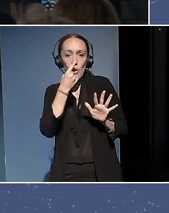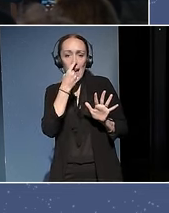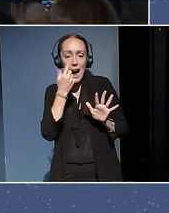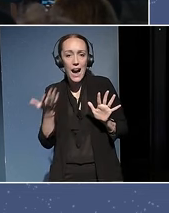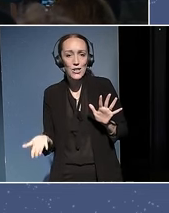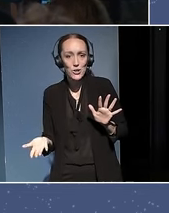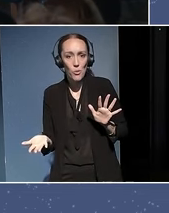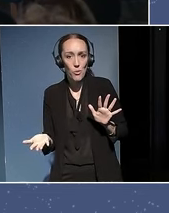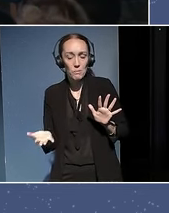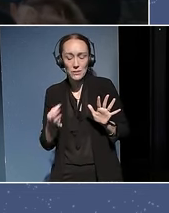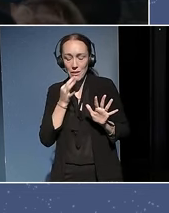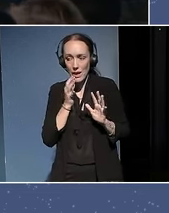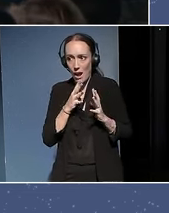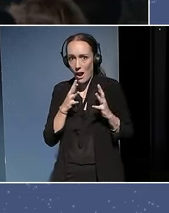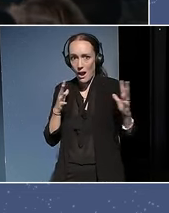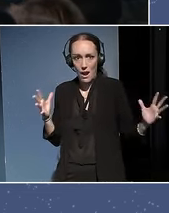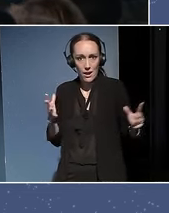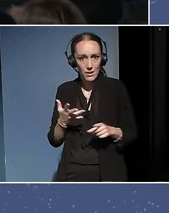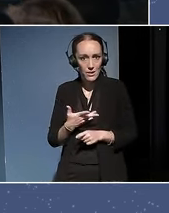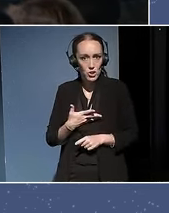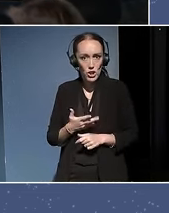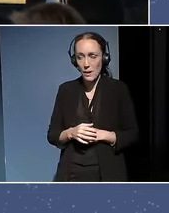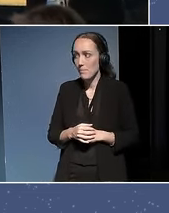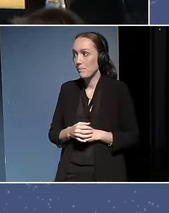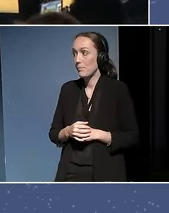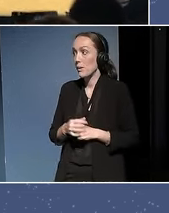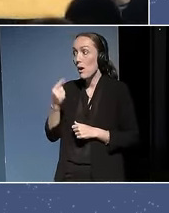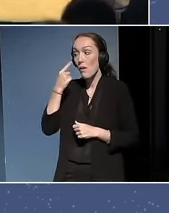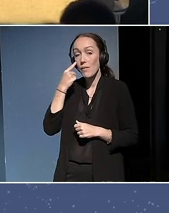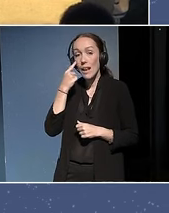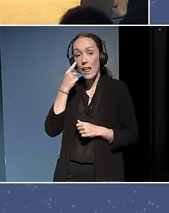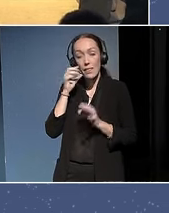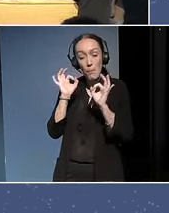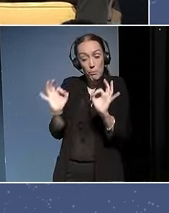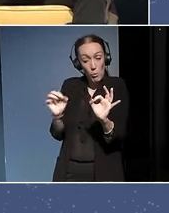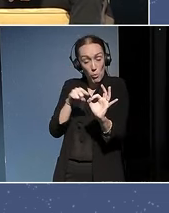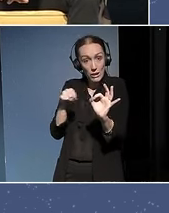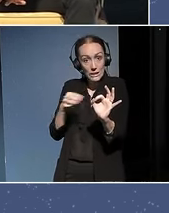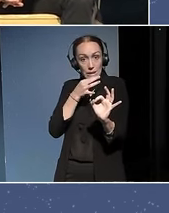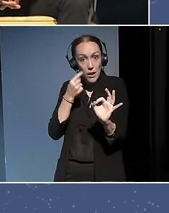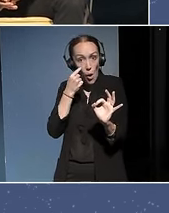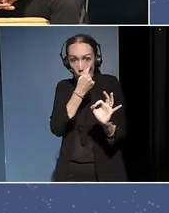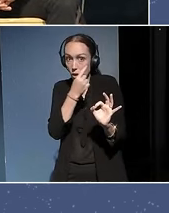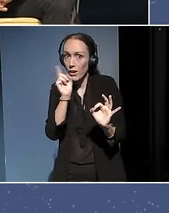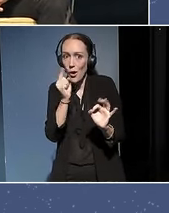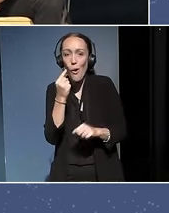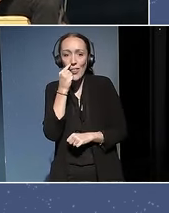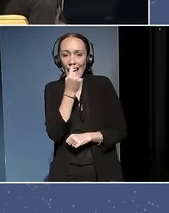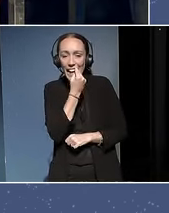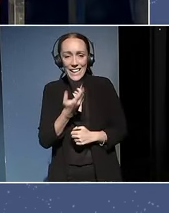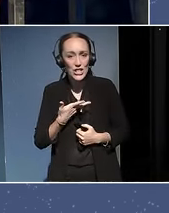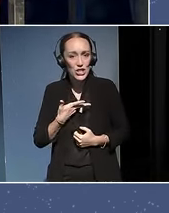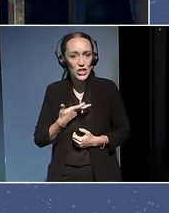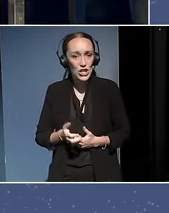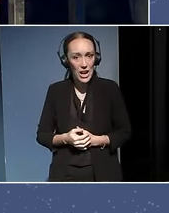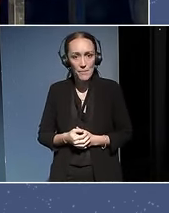infatti quella che vedete Qui non è la cavità degli occhi non è l'orbita è la narice che